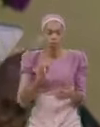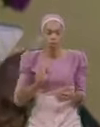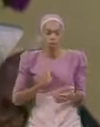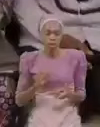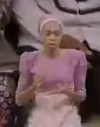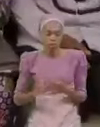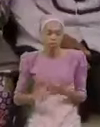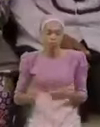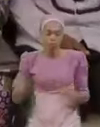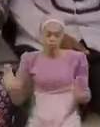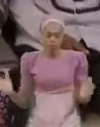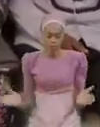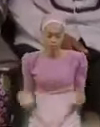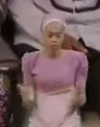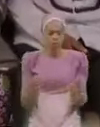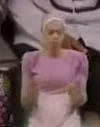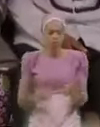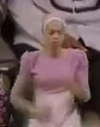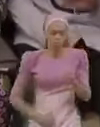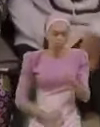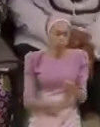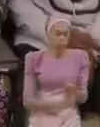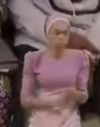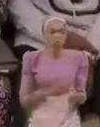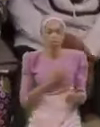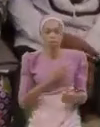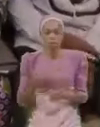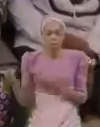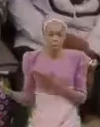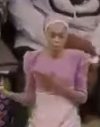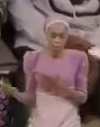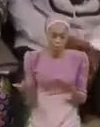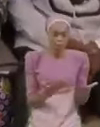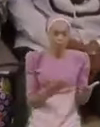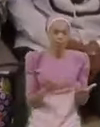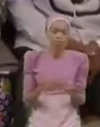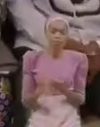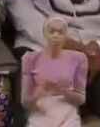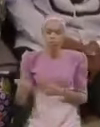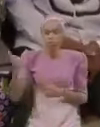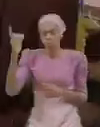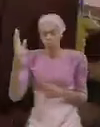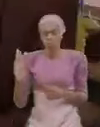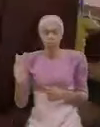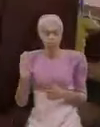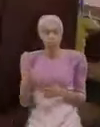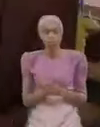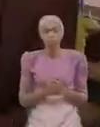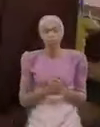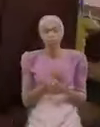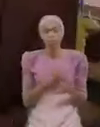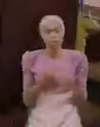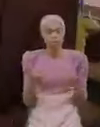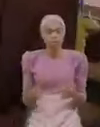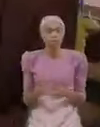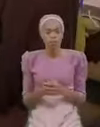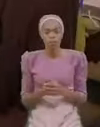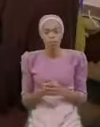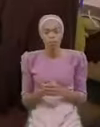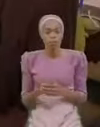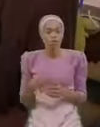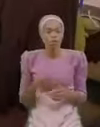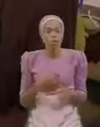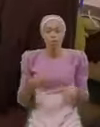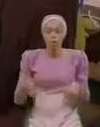suivir l'homme a dit je viendrai le lendemain il vient la croisade